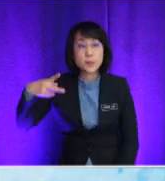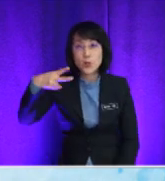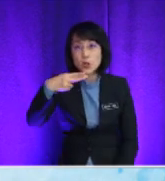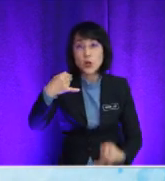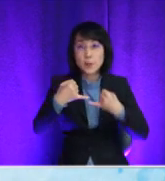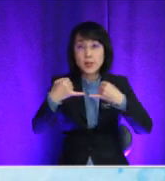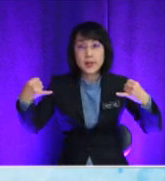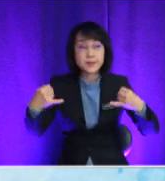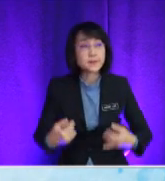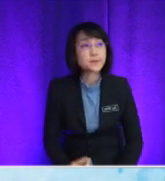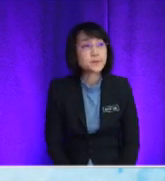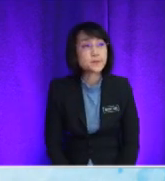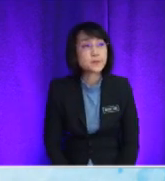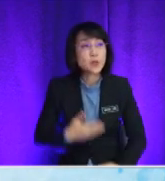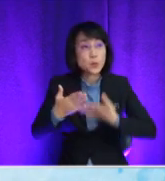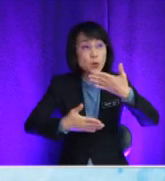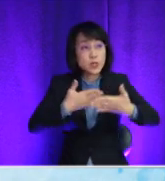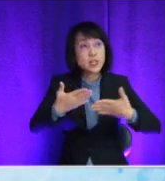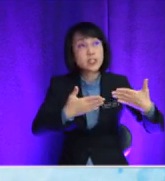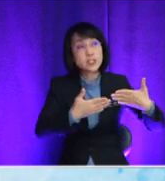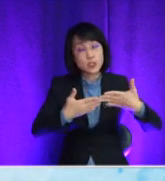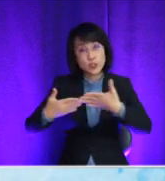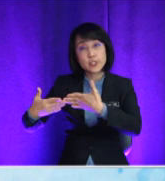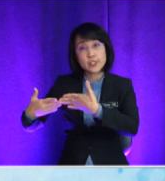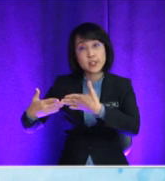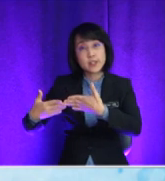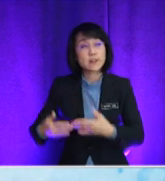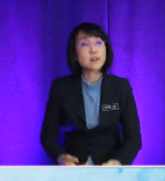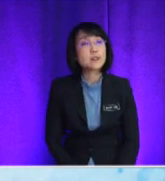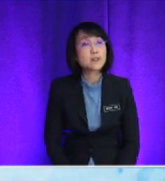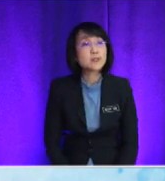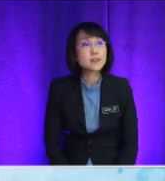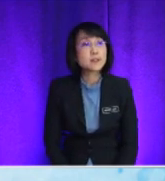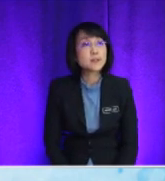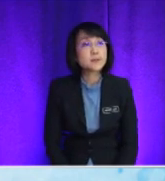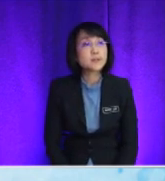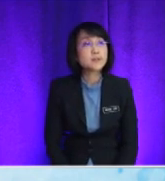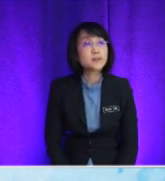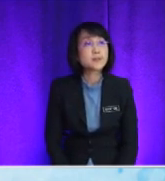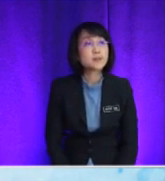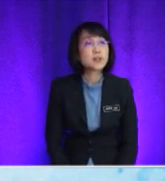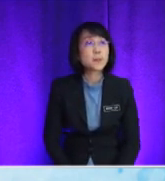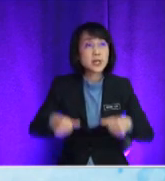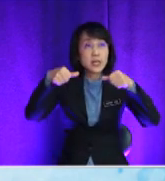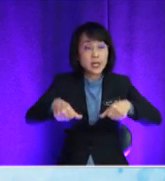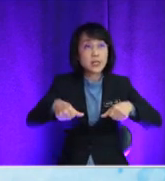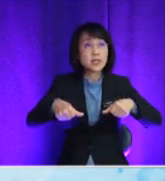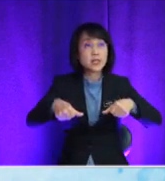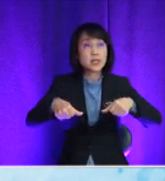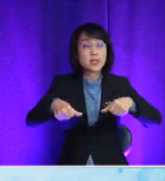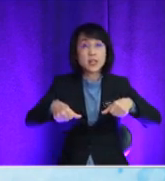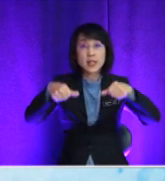Oke proses yang seterusnya adalah menekan proses jahitan ini